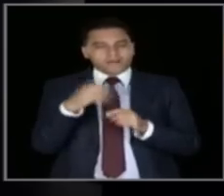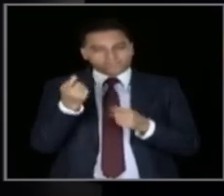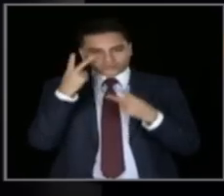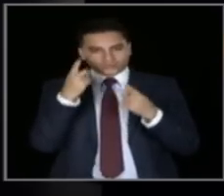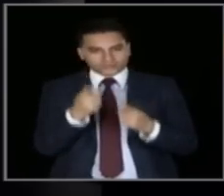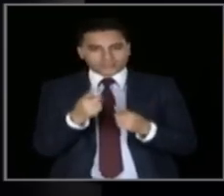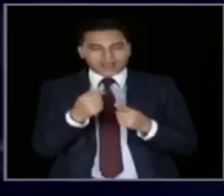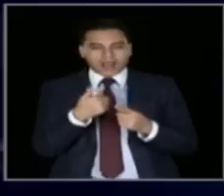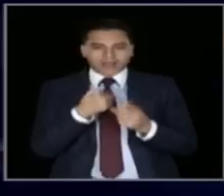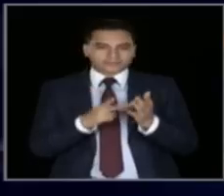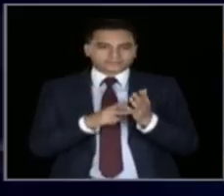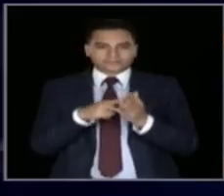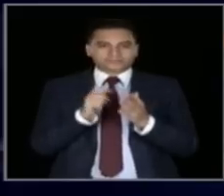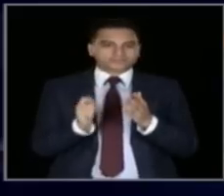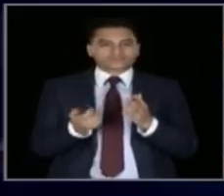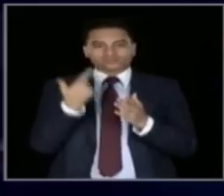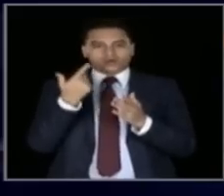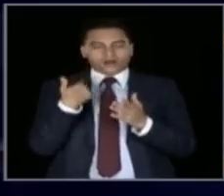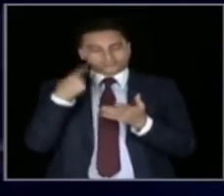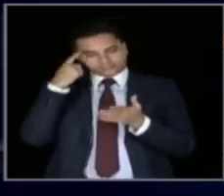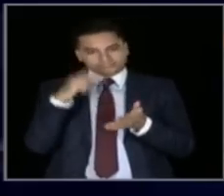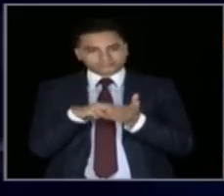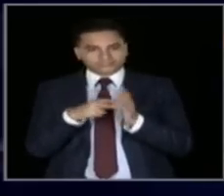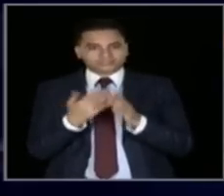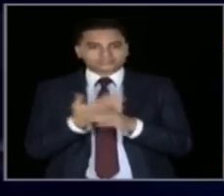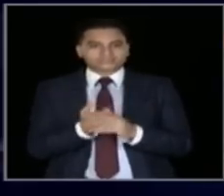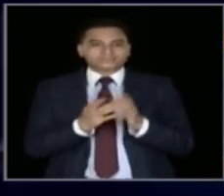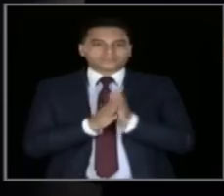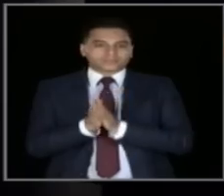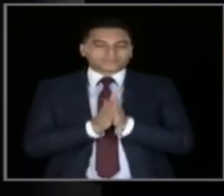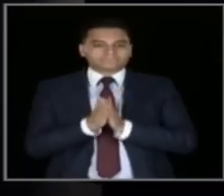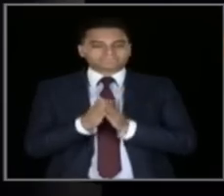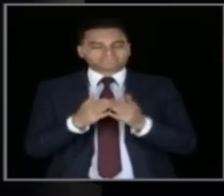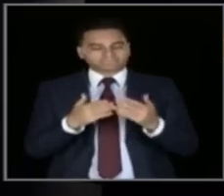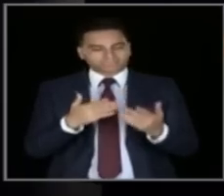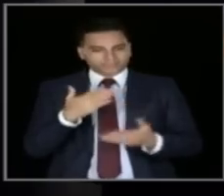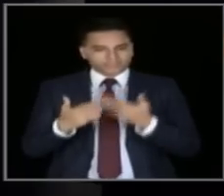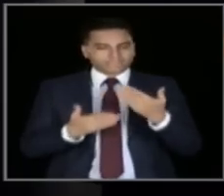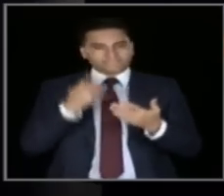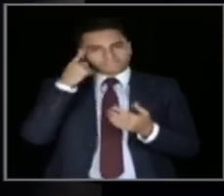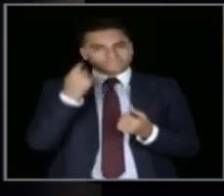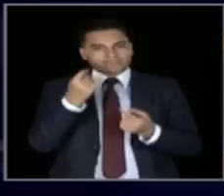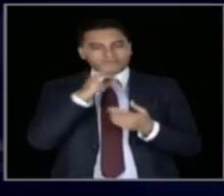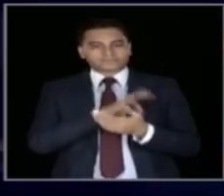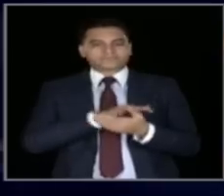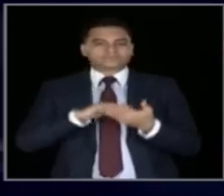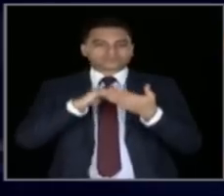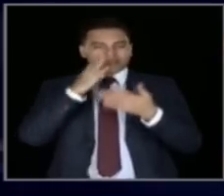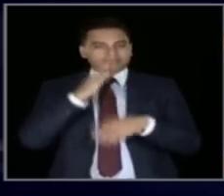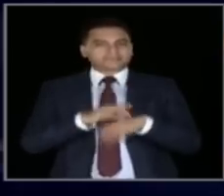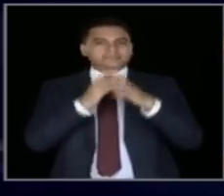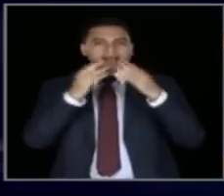موافقه. انا بحب اخد قرارات سريعه كده لما بلاقي فيها طاقه والاقي فيها فكر والاقي فيها مساعده